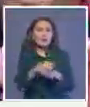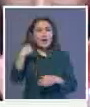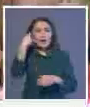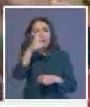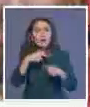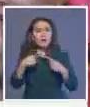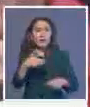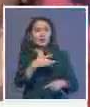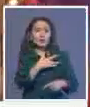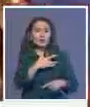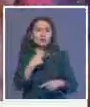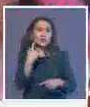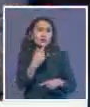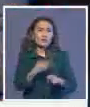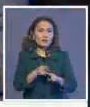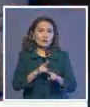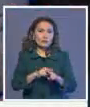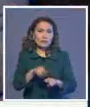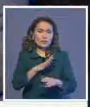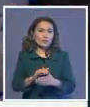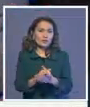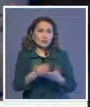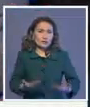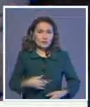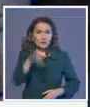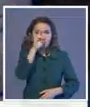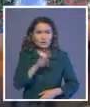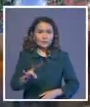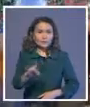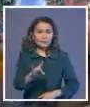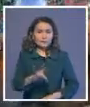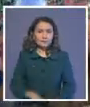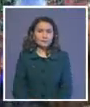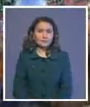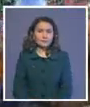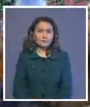түрлі болғанымен жүректері бір. Солтүстік Қазақстаннан Сағындық Сәбитұлы, Дмитрий Рура, Қазақстан ұлттық арнасы.